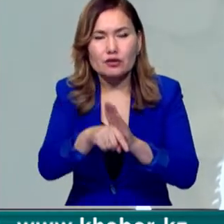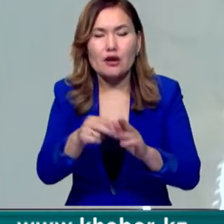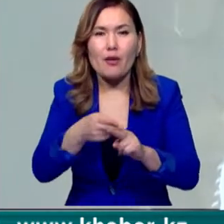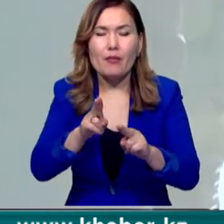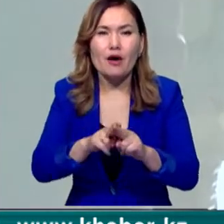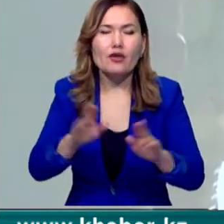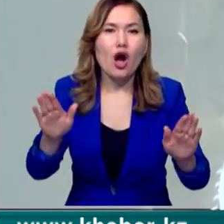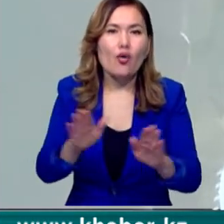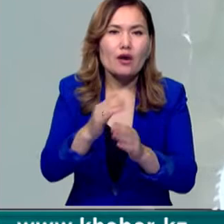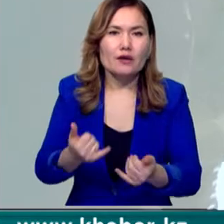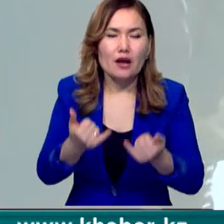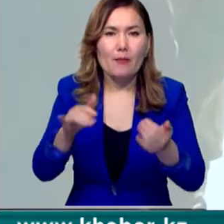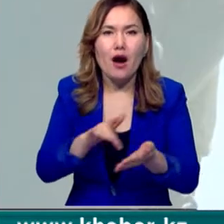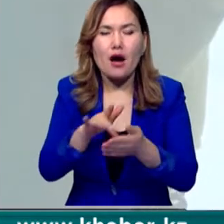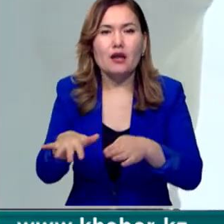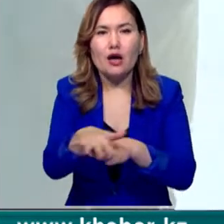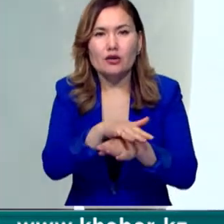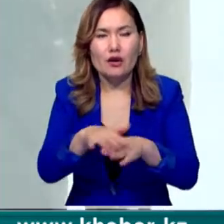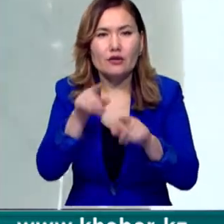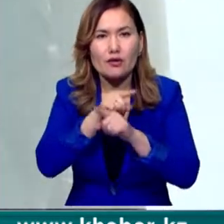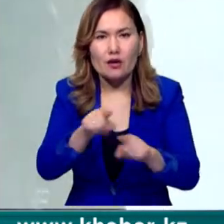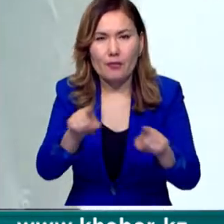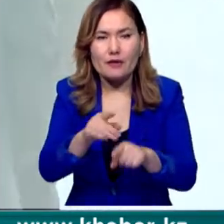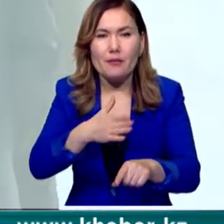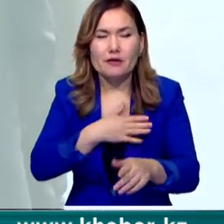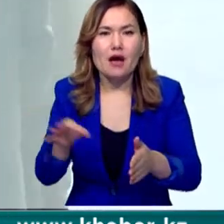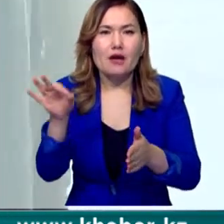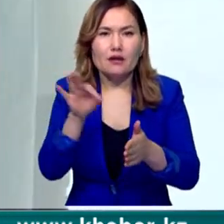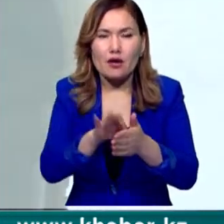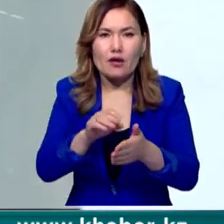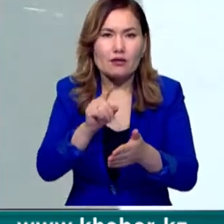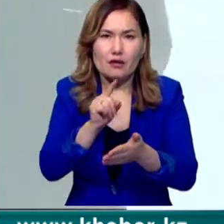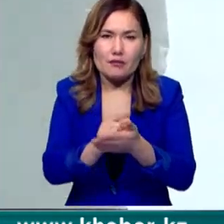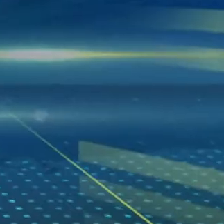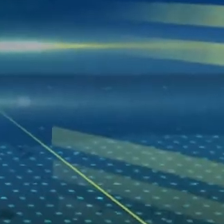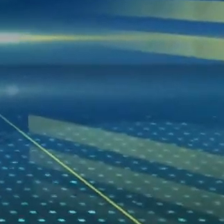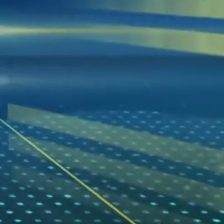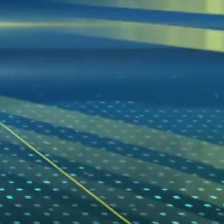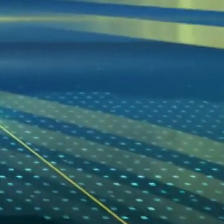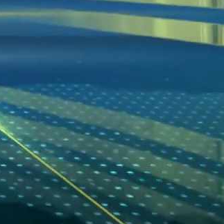сөздерін осы қала тұрғындарына дәріптеп насихаттау біздің жалпы бүгінгі біздің мақсатымыз.